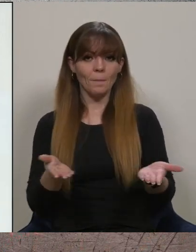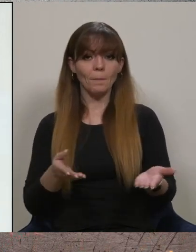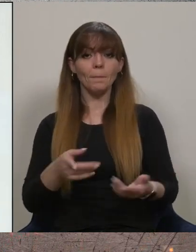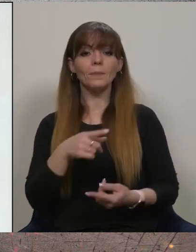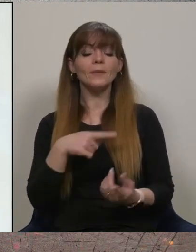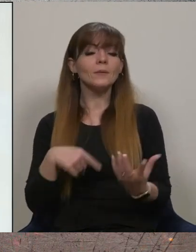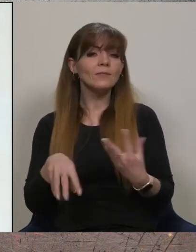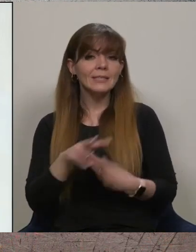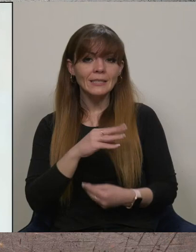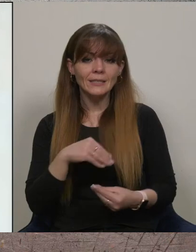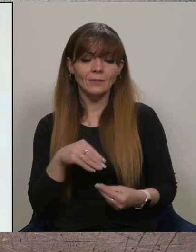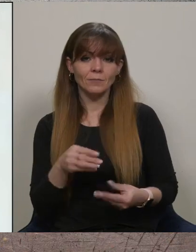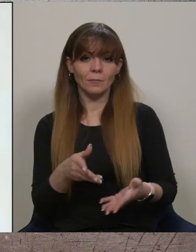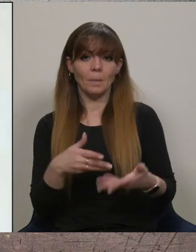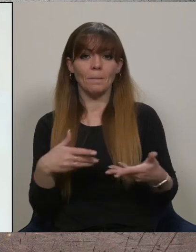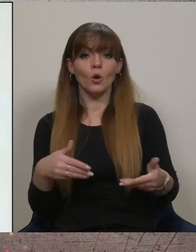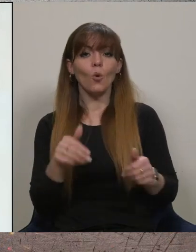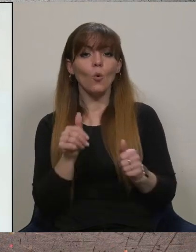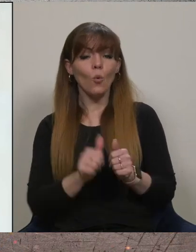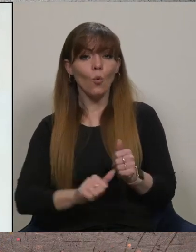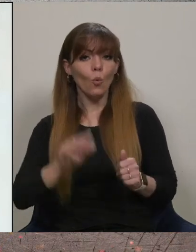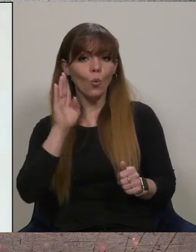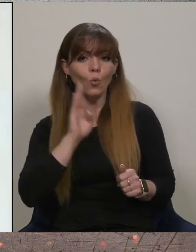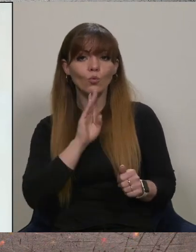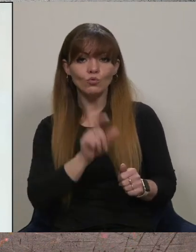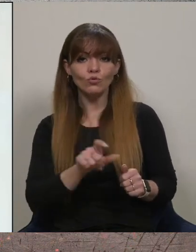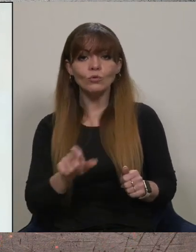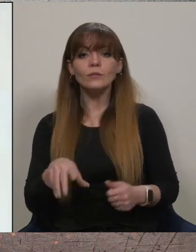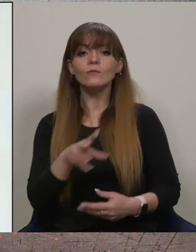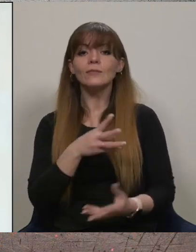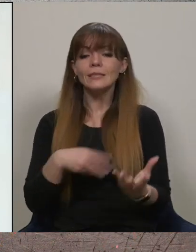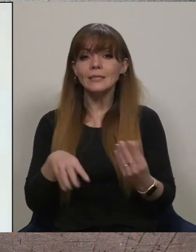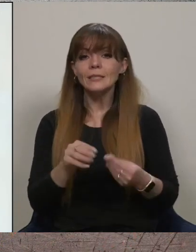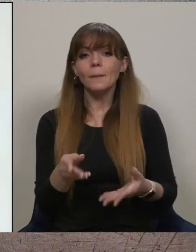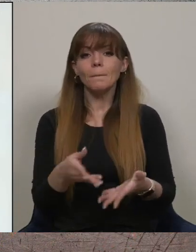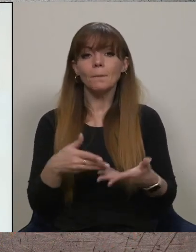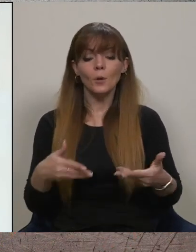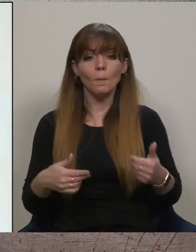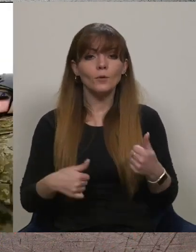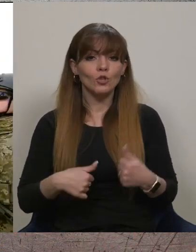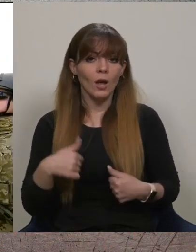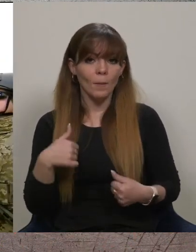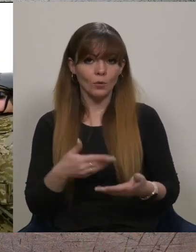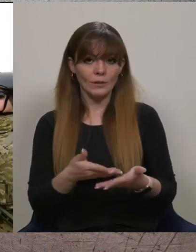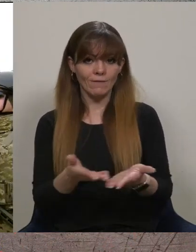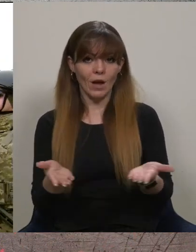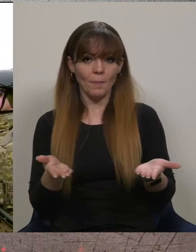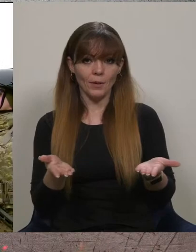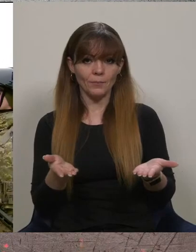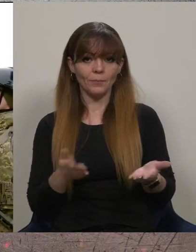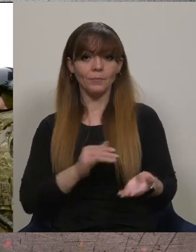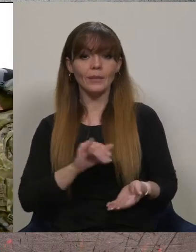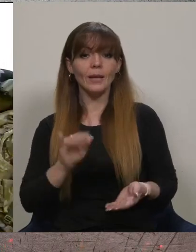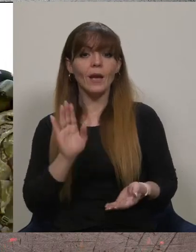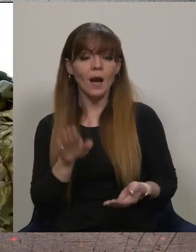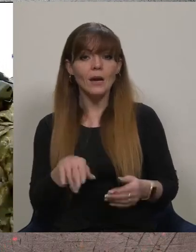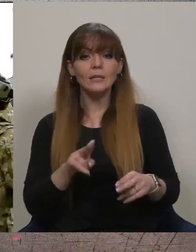всі, кожен і кожна, ми всі пишаємося вами. І хай